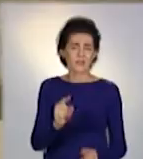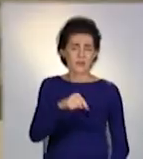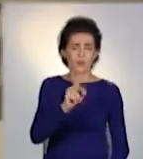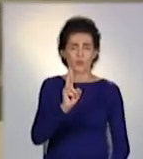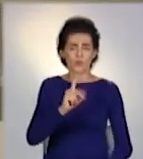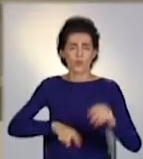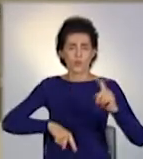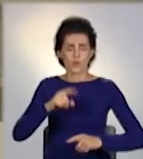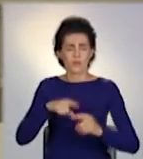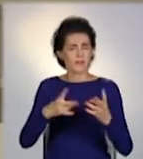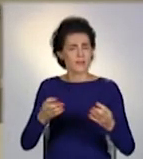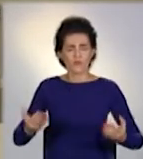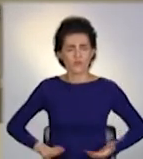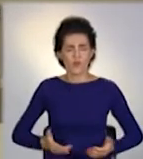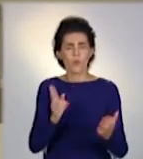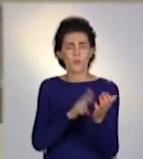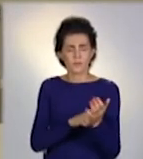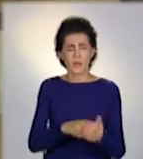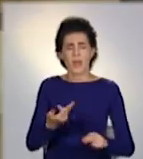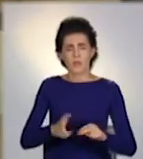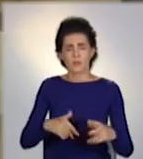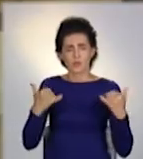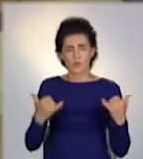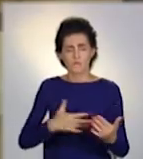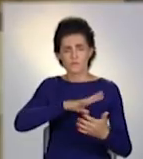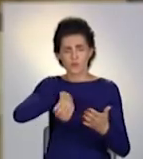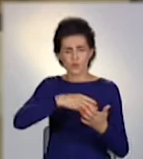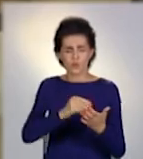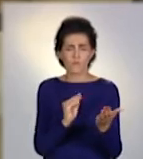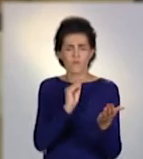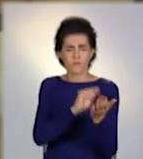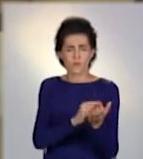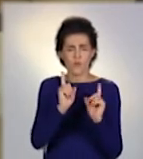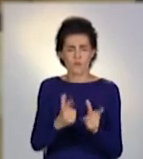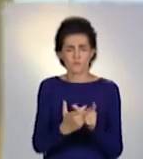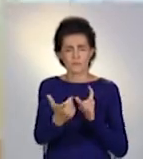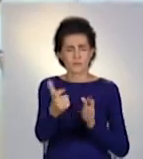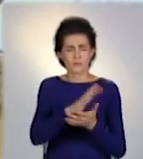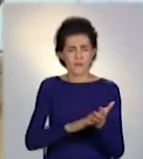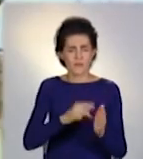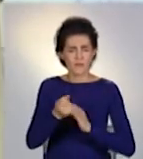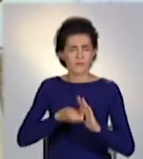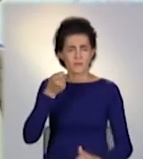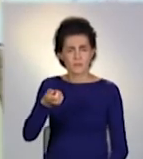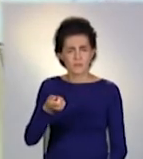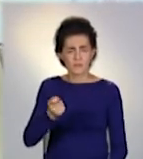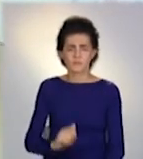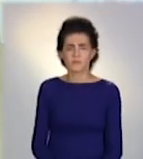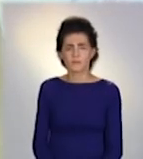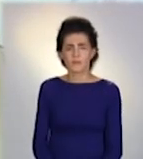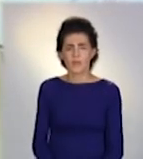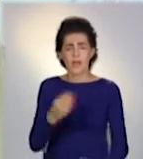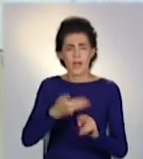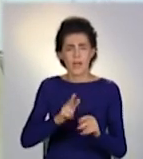родичі не проживають за пропискою. Зараз ці дані необхідно вказати в бланку заяви. Такі заяви, нові заяви про